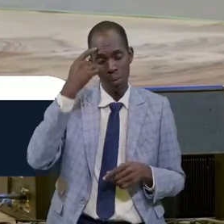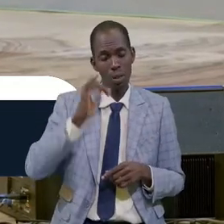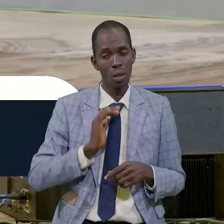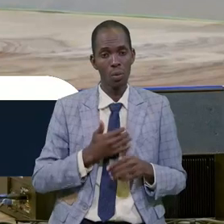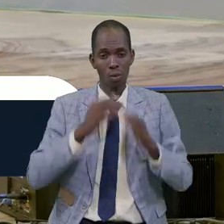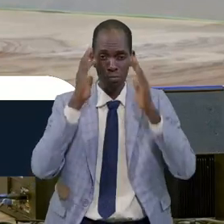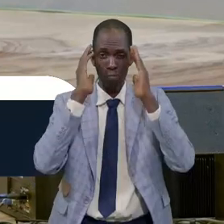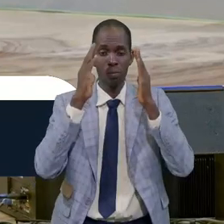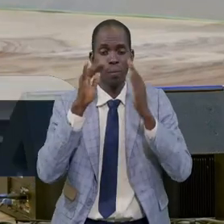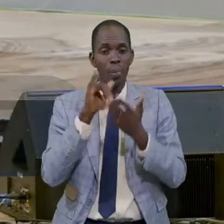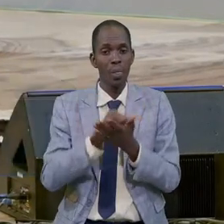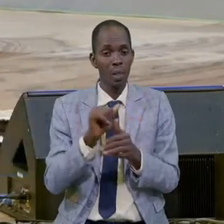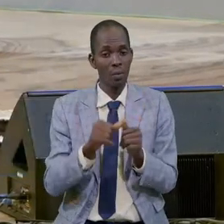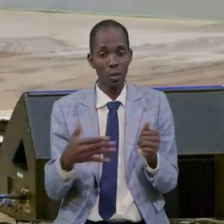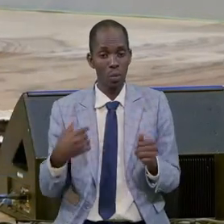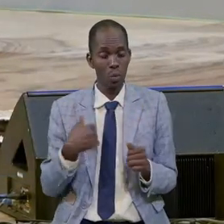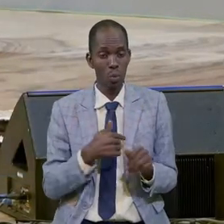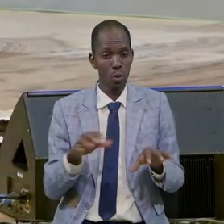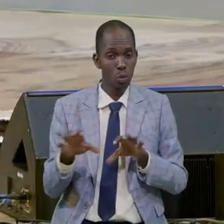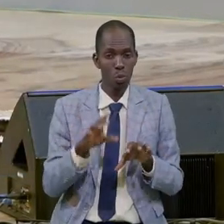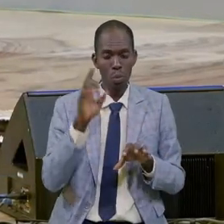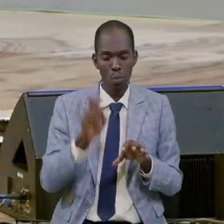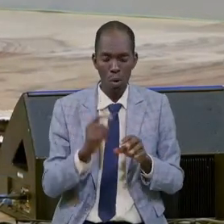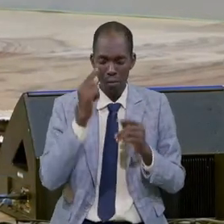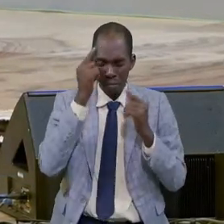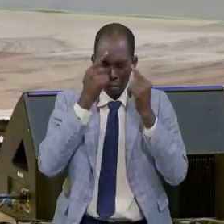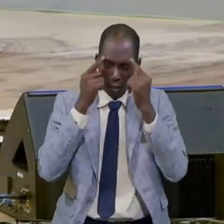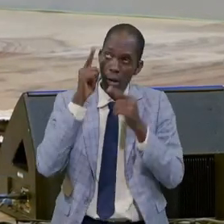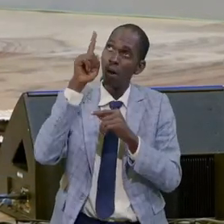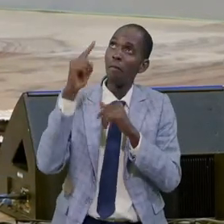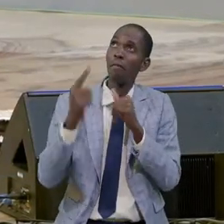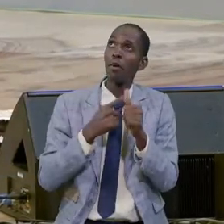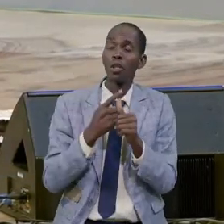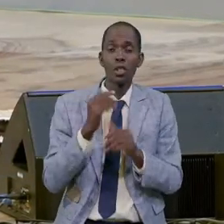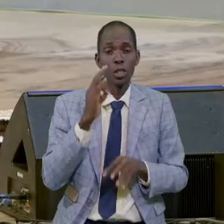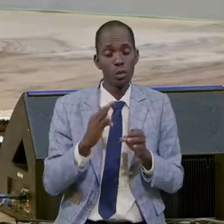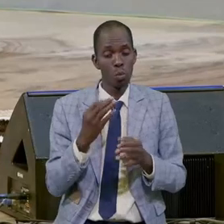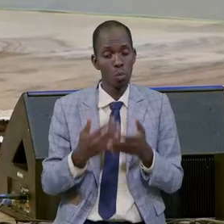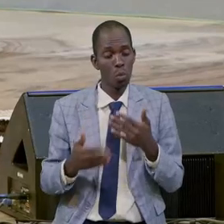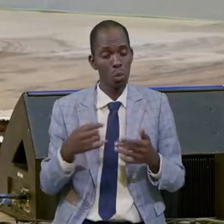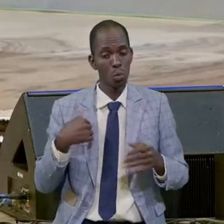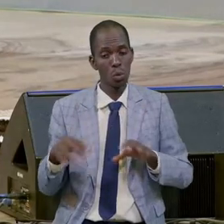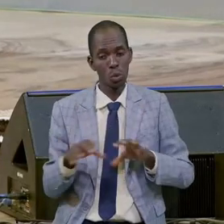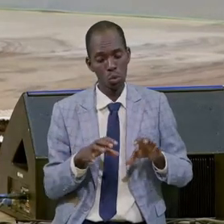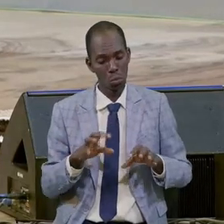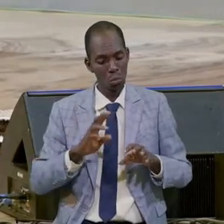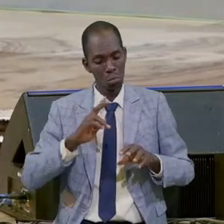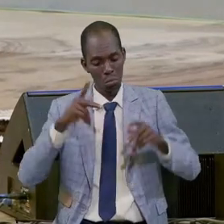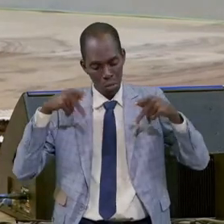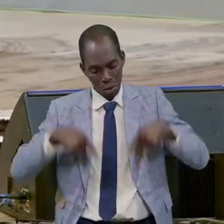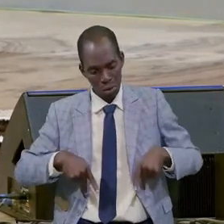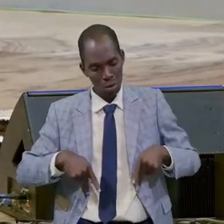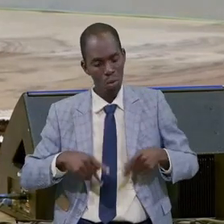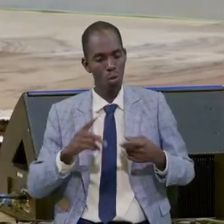que nous faisons, alors nous devons le considérer. Si ces choses sont personnelles ou ces choses ont affaire